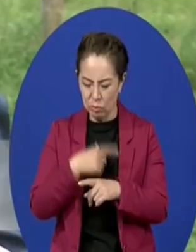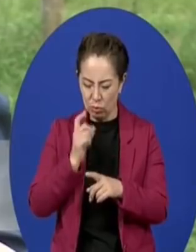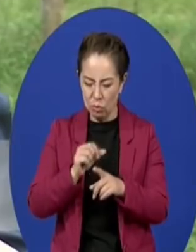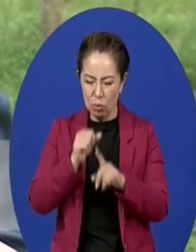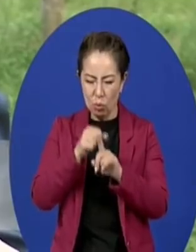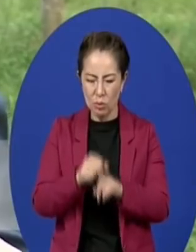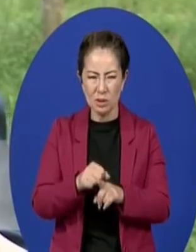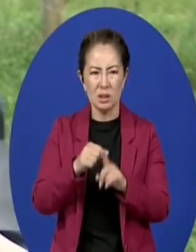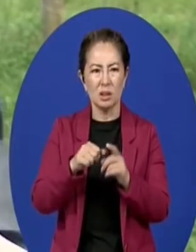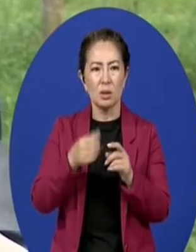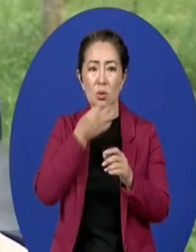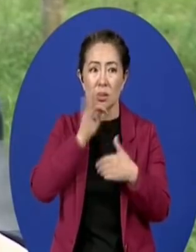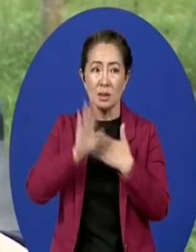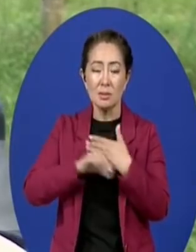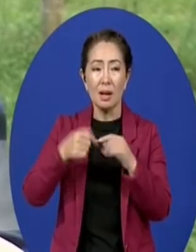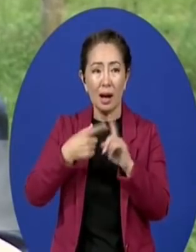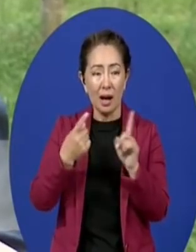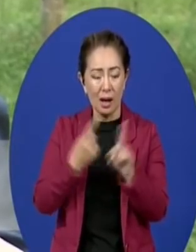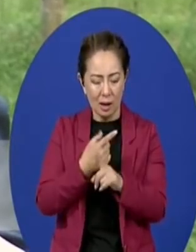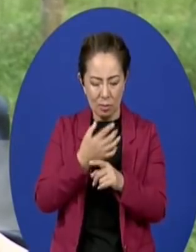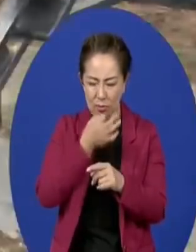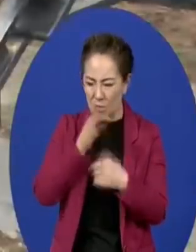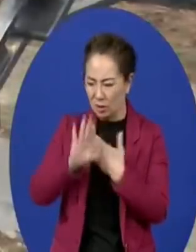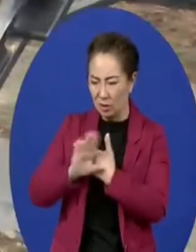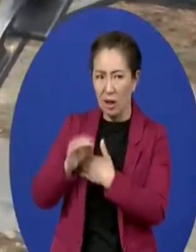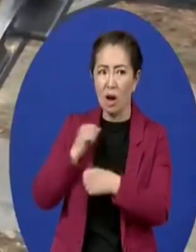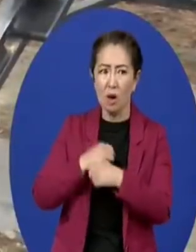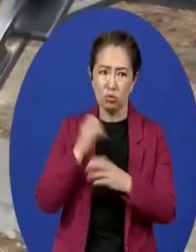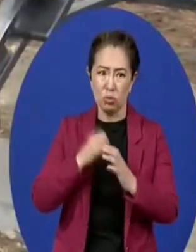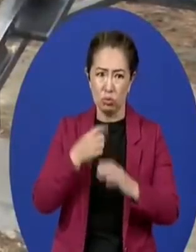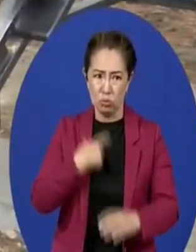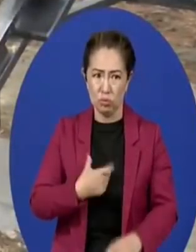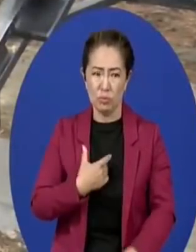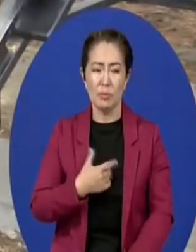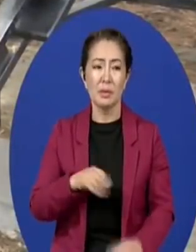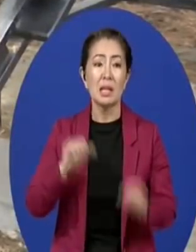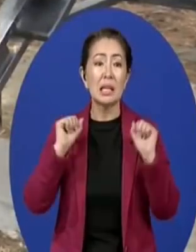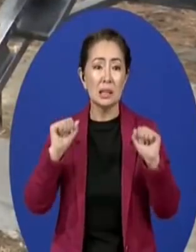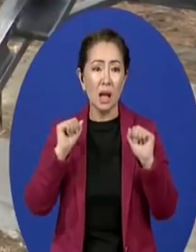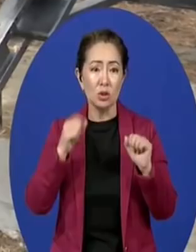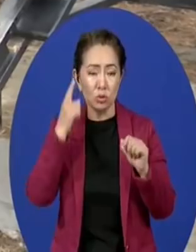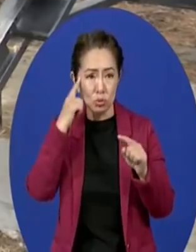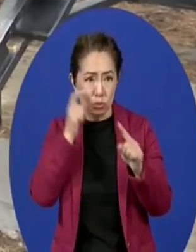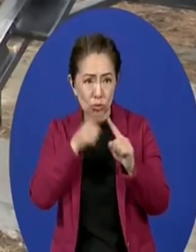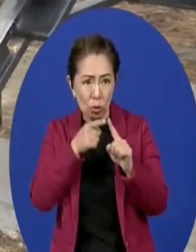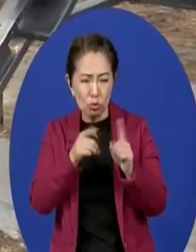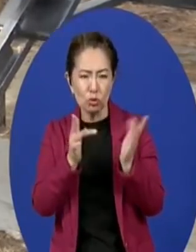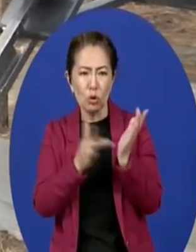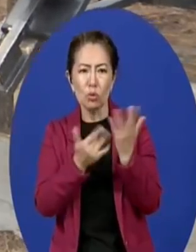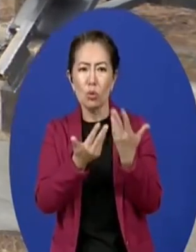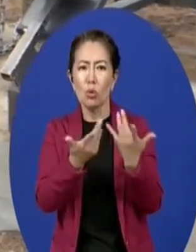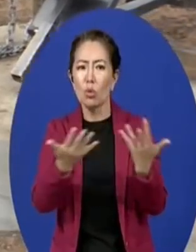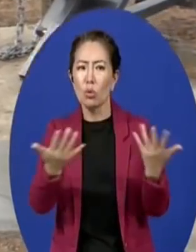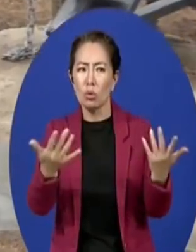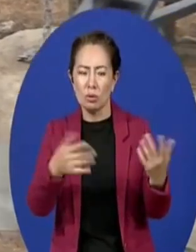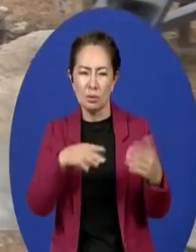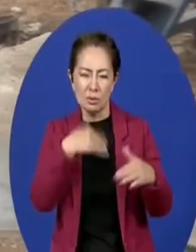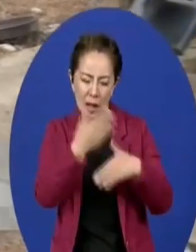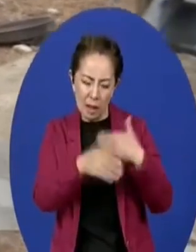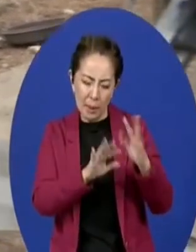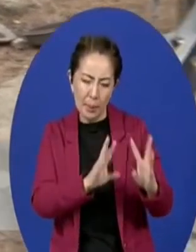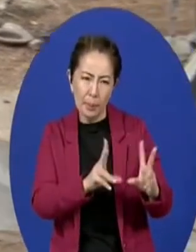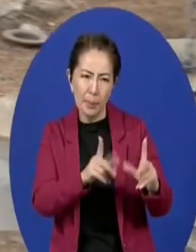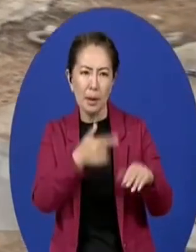сэргийлэх багийн даргын хувьд гинтрээс урсан сэргийж ажиллах хэвээр. Дасгал хөдөлгөөн хийх зориултаа энэ төхөөрөмжийг цаашид арчилж